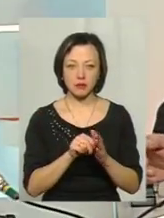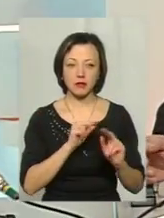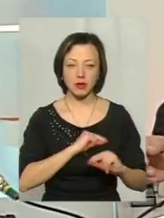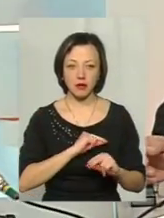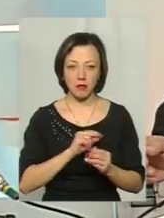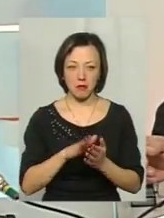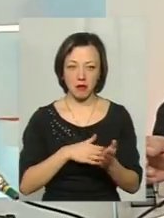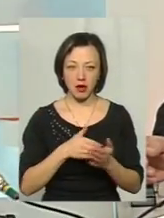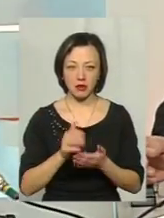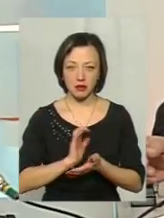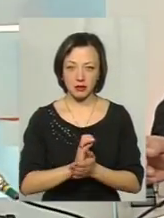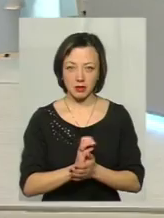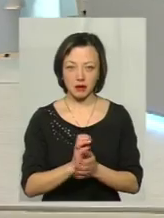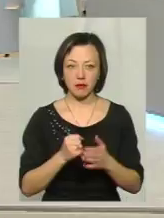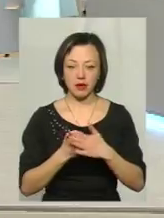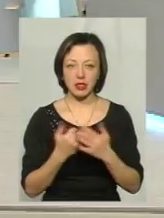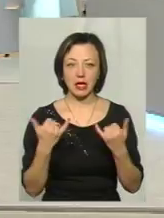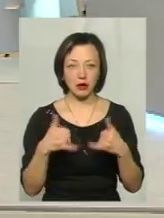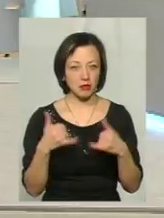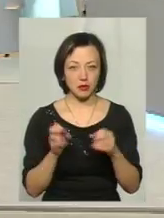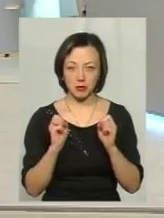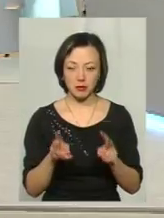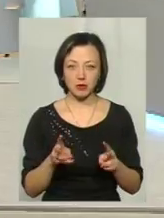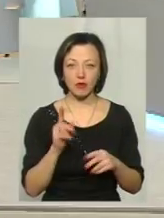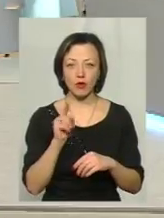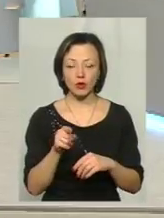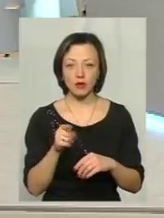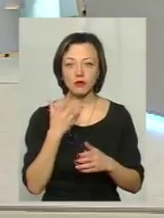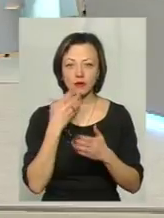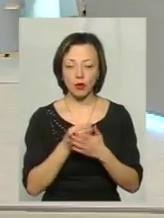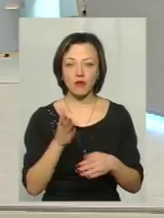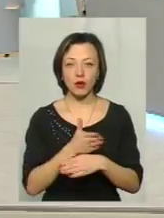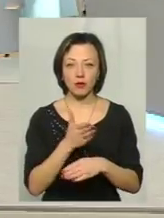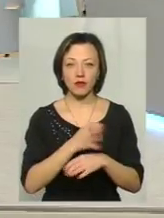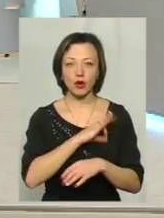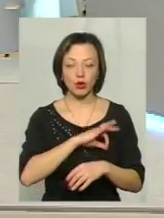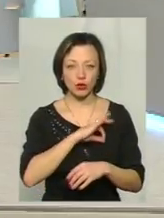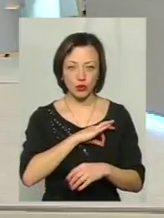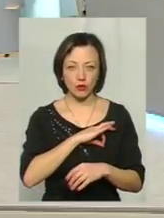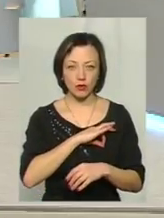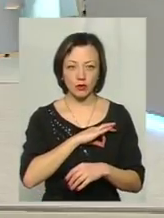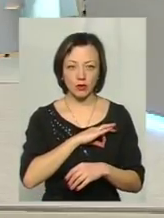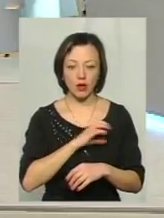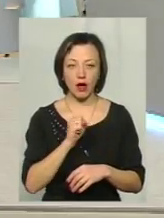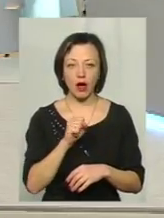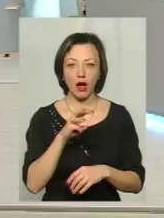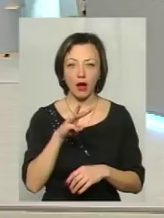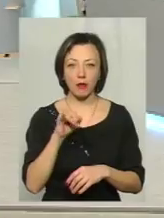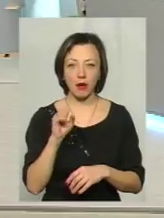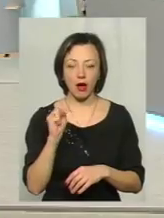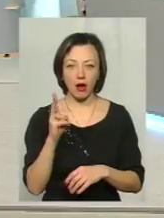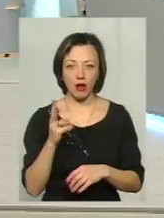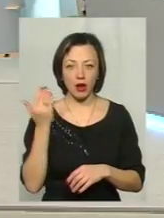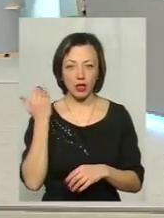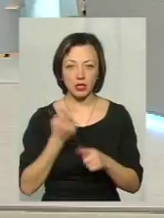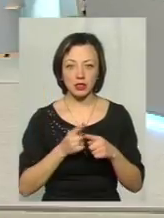Маслосирбаза, потенційно небезпечний об'єкт? Хімічно небезпечний об'єкт. Вони в своєму виробництві використовують аміак. Раніше